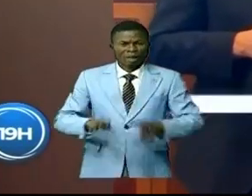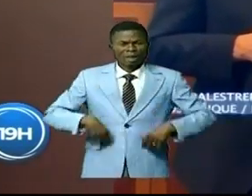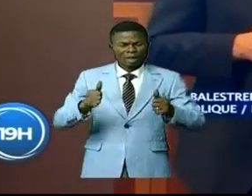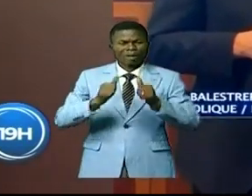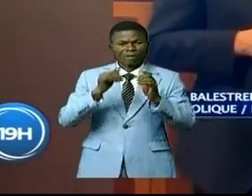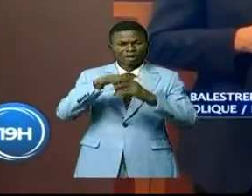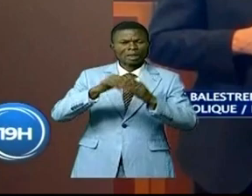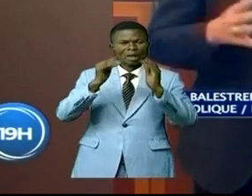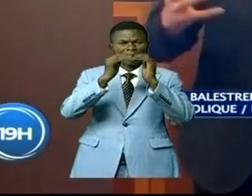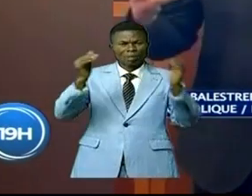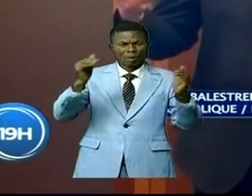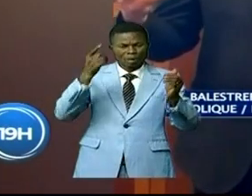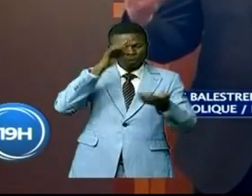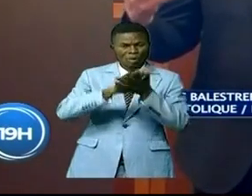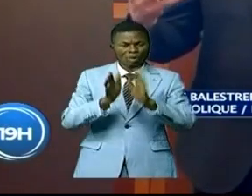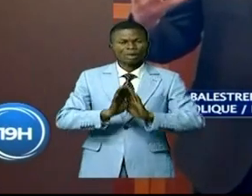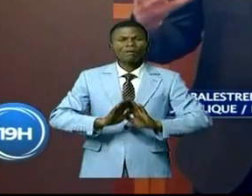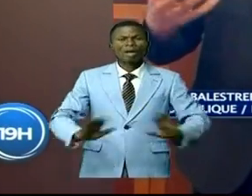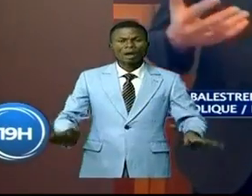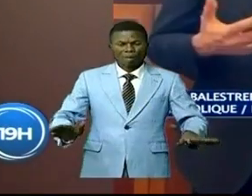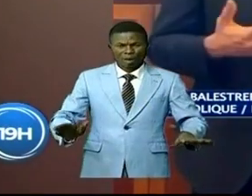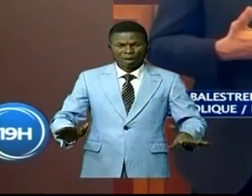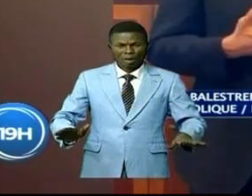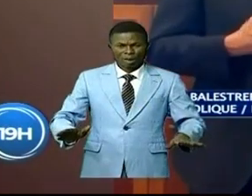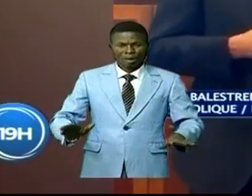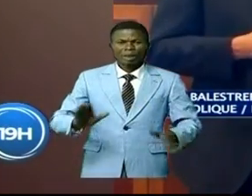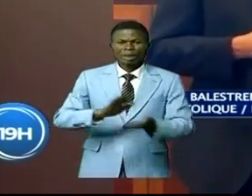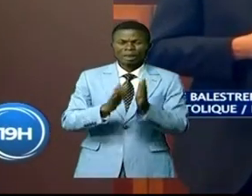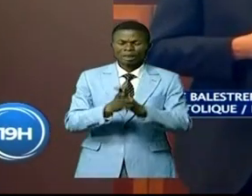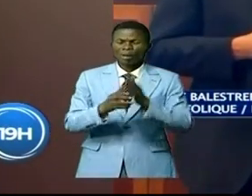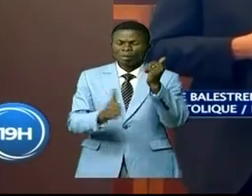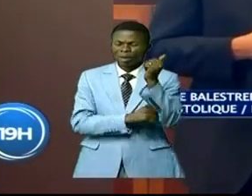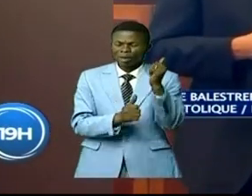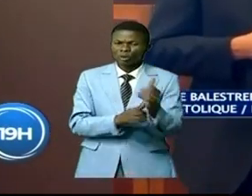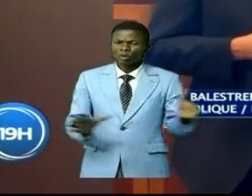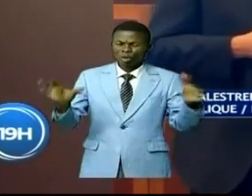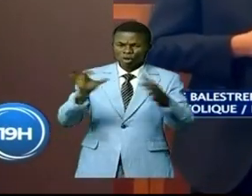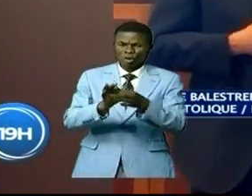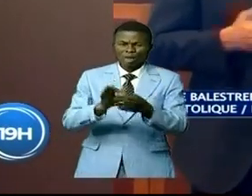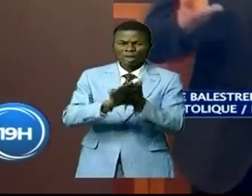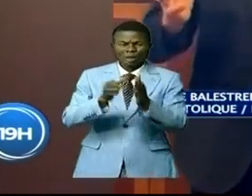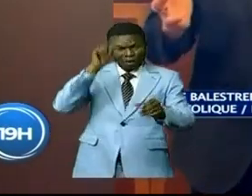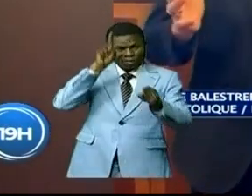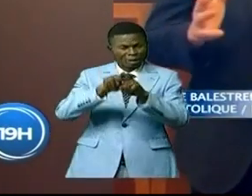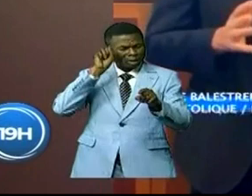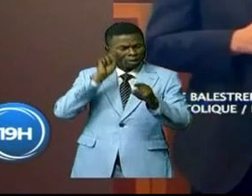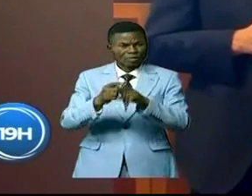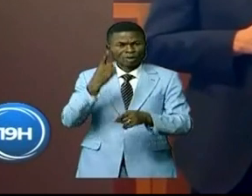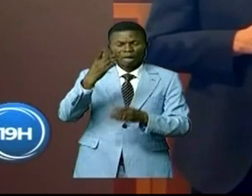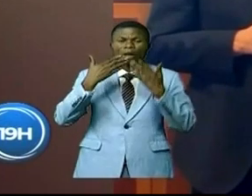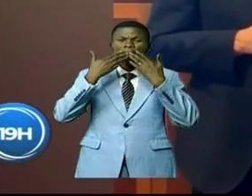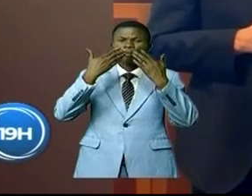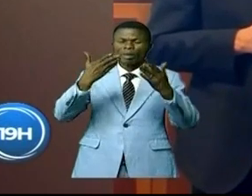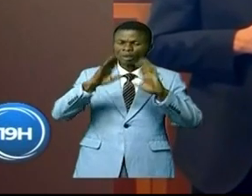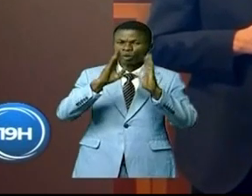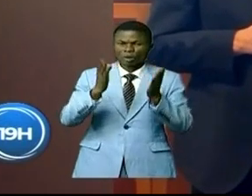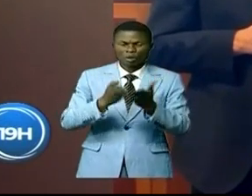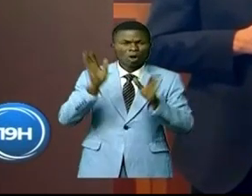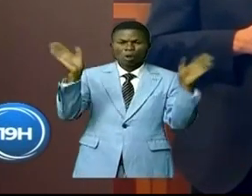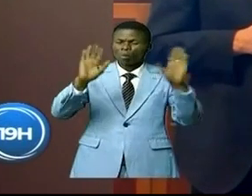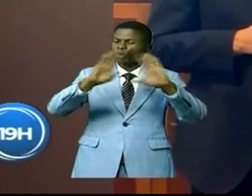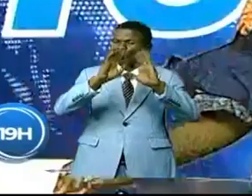paix pour être capable d'être personnes réconciliées et fraternelles. Merci et salutations à